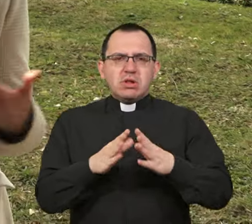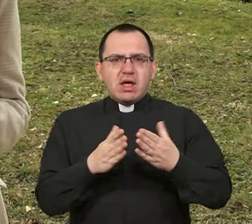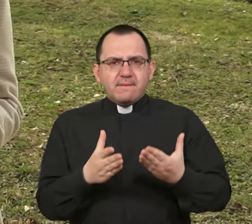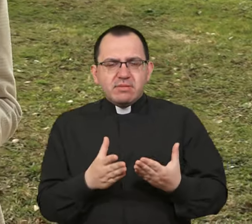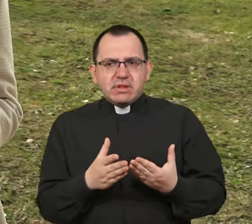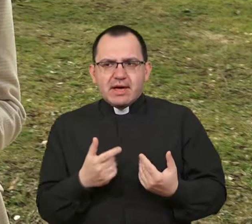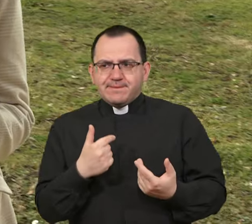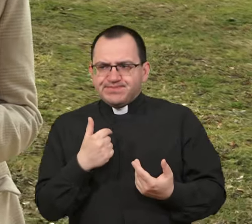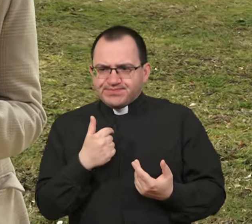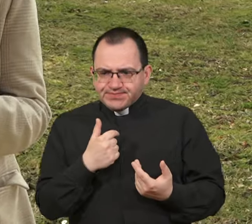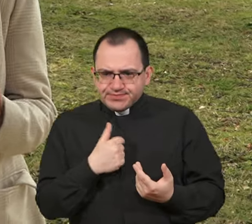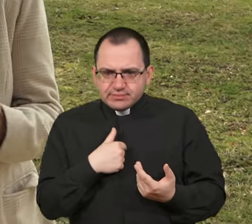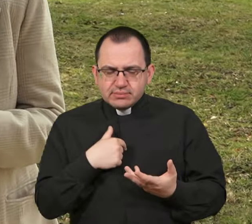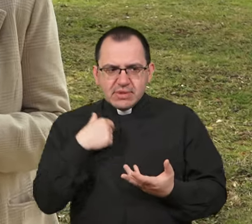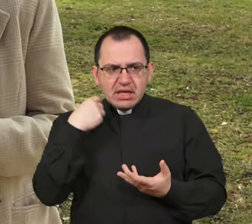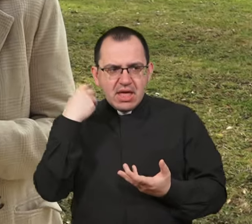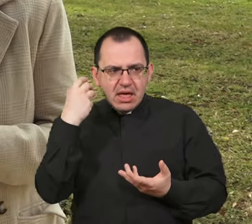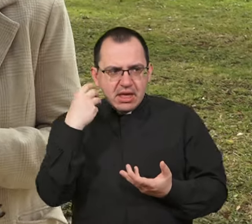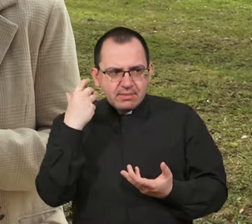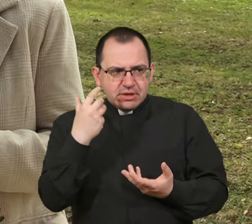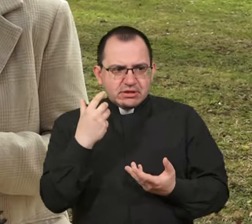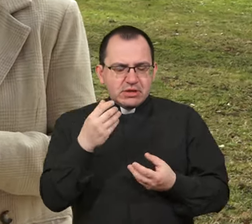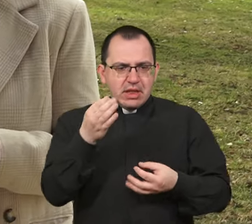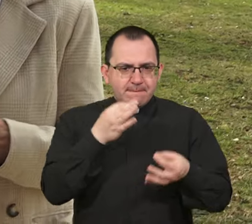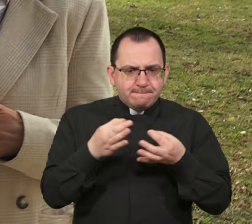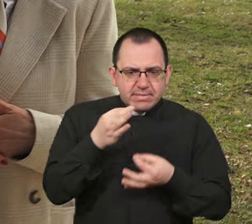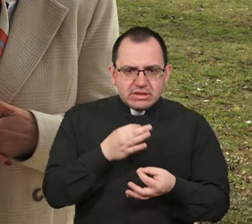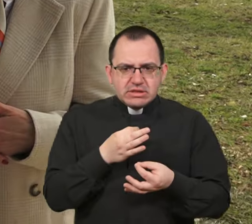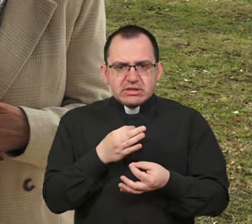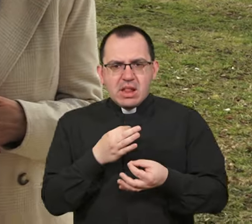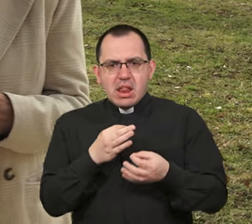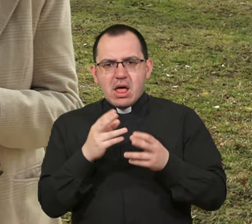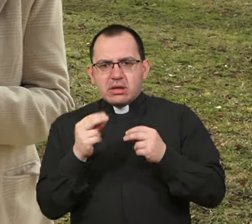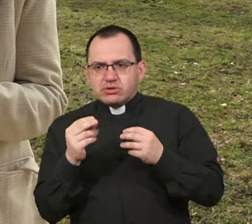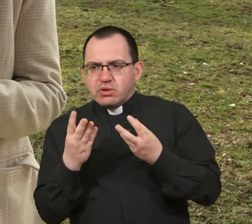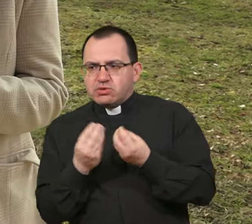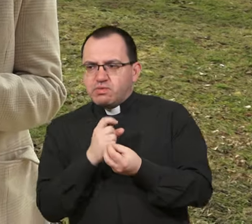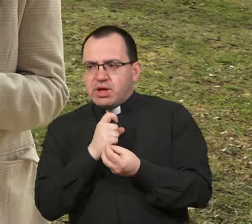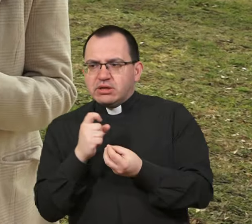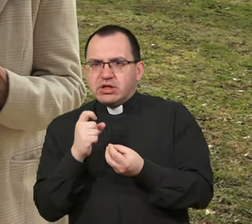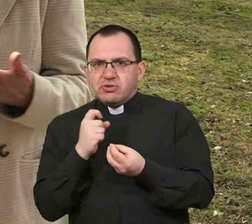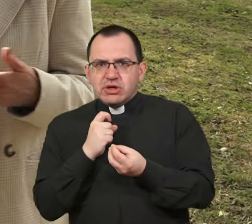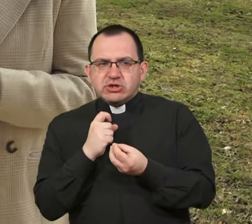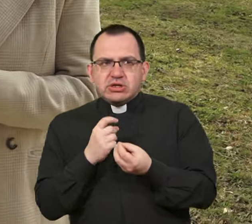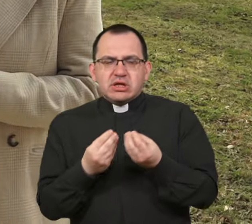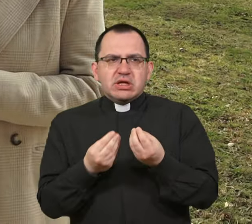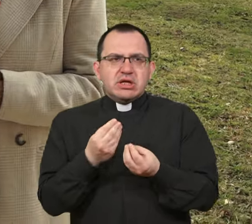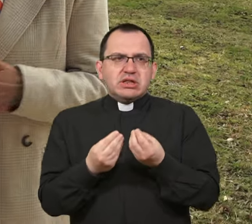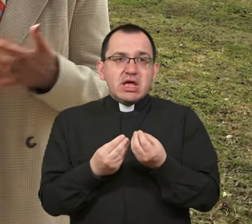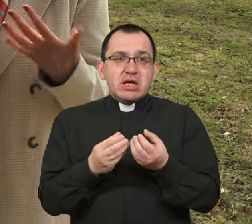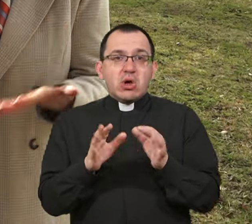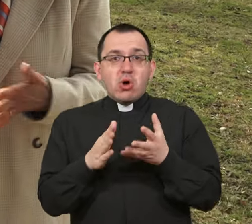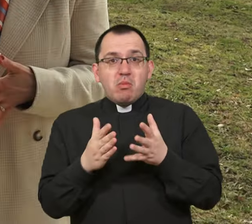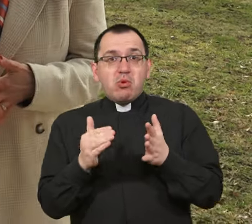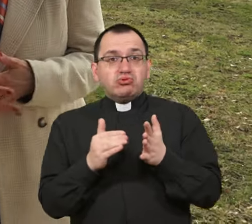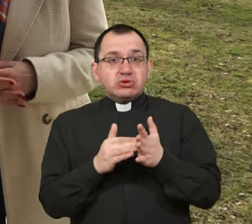sam zapravo mislila da je, puno sam se preispitivala, moram priznati da jesam, i razgovarala sa župnikom i onda smo nekako došli da možda